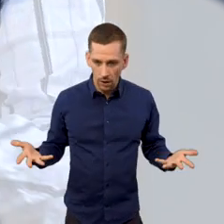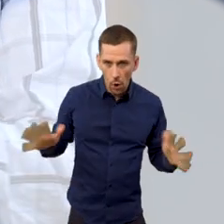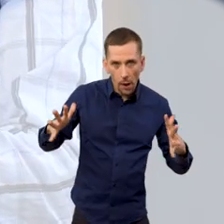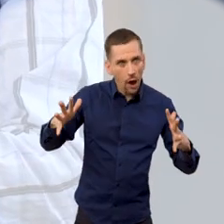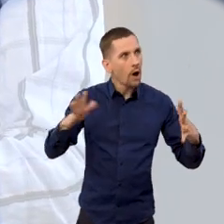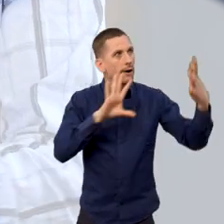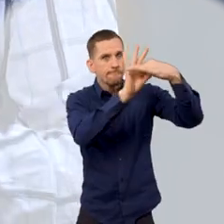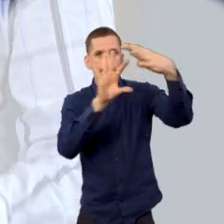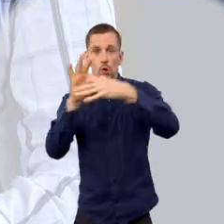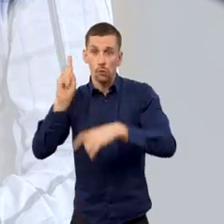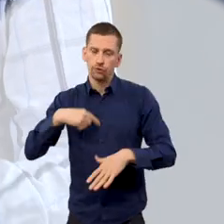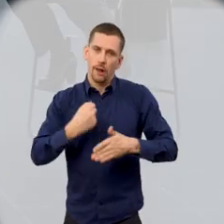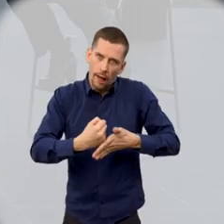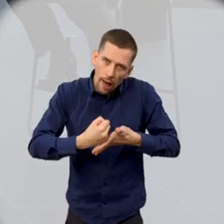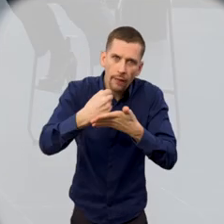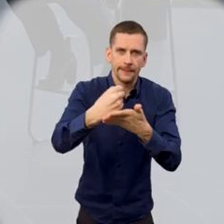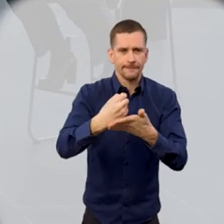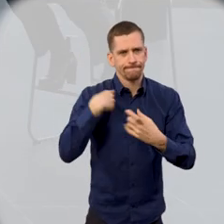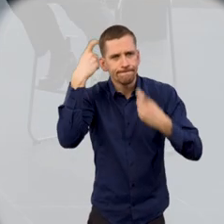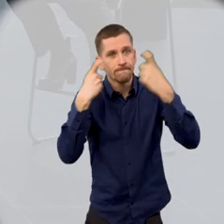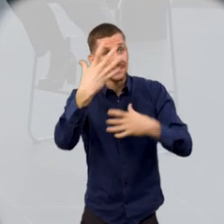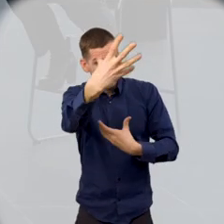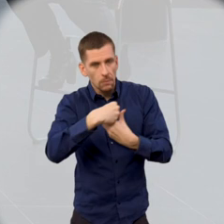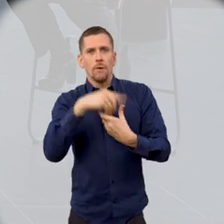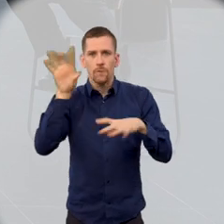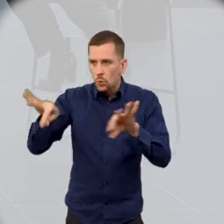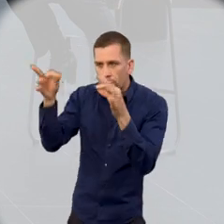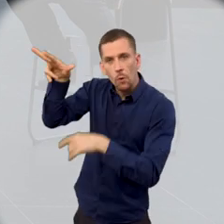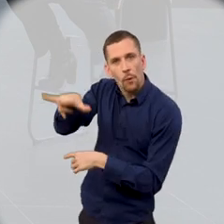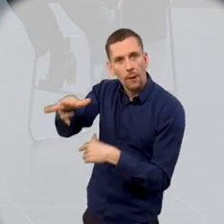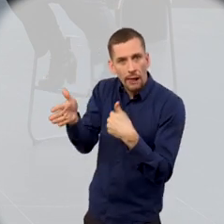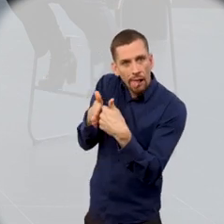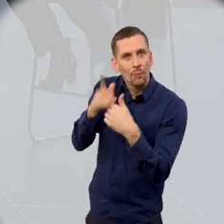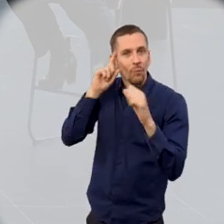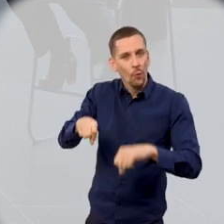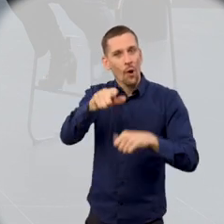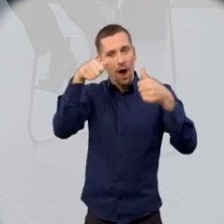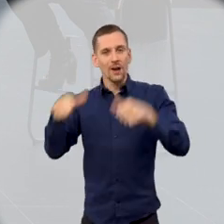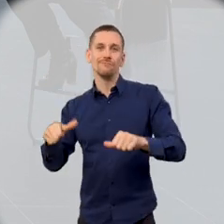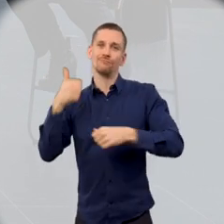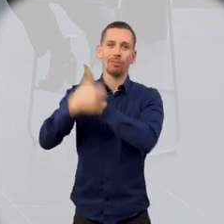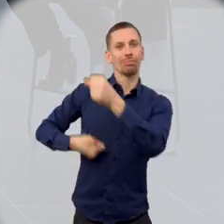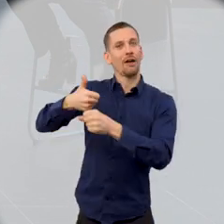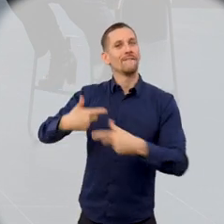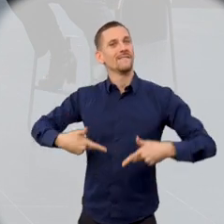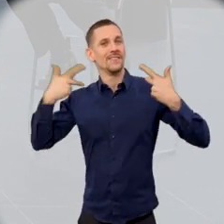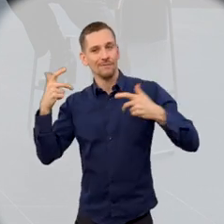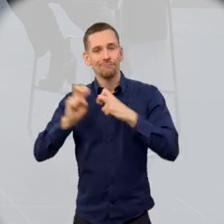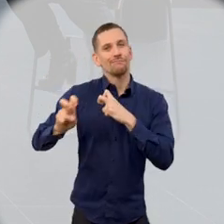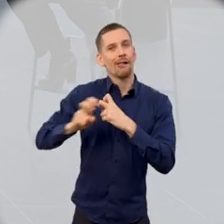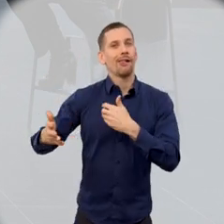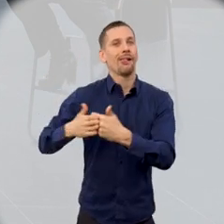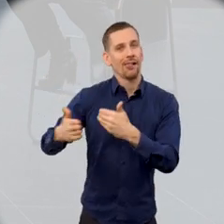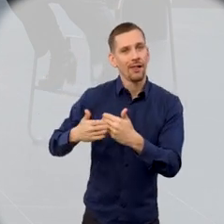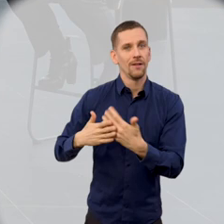déplacer d'un bout à l'autre de la France pendant un an. Et là, c'est là-dessus qu'on travaille, justement, sur la mobilité, comment les aider à trouver un appart, et puis